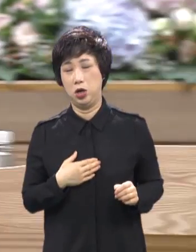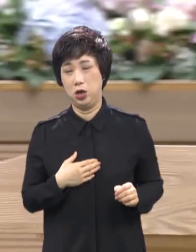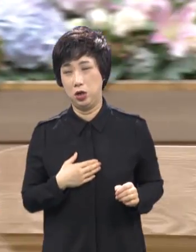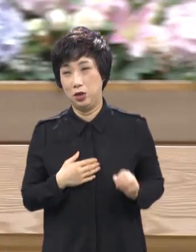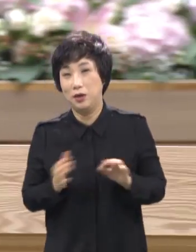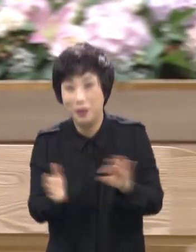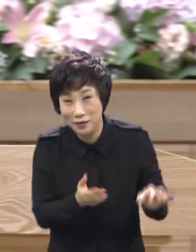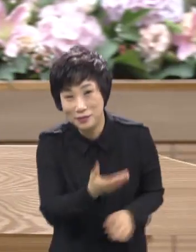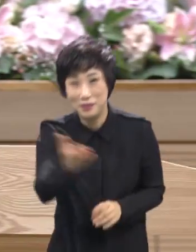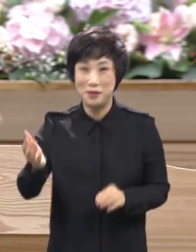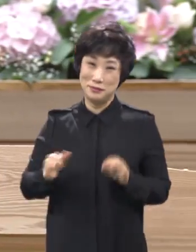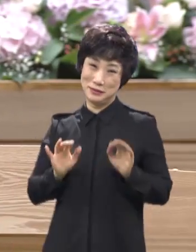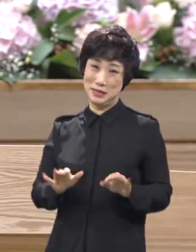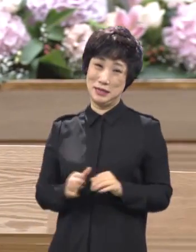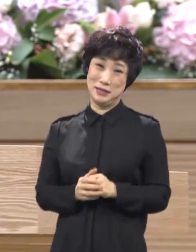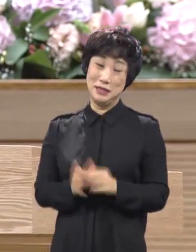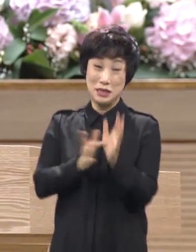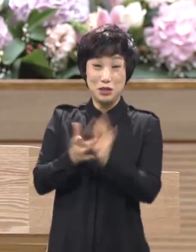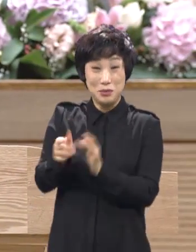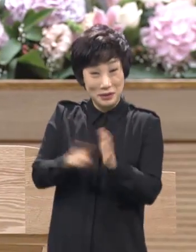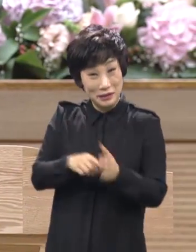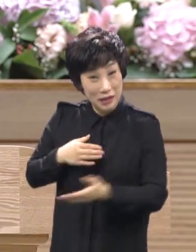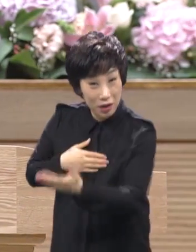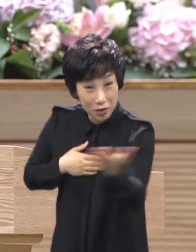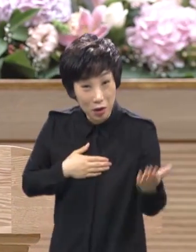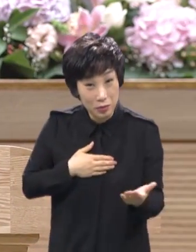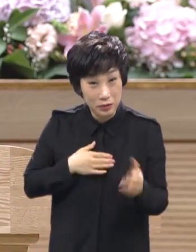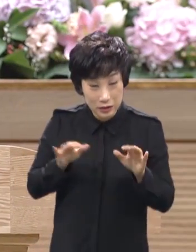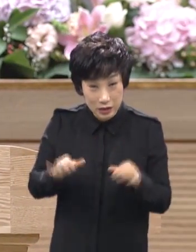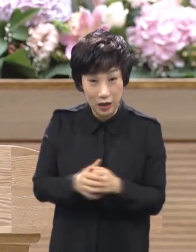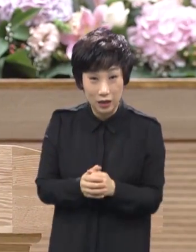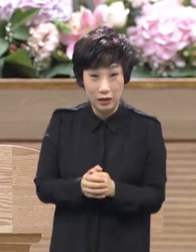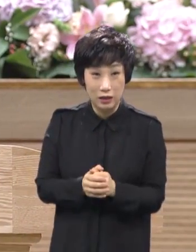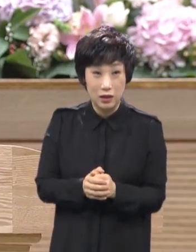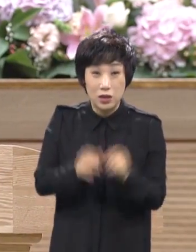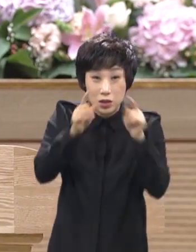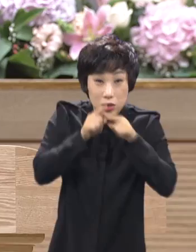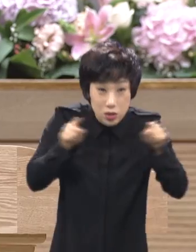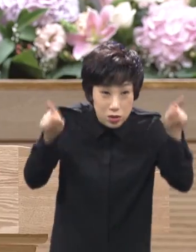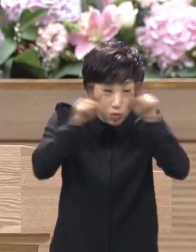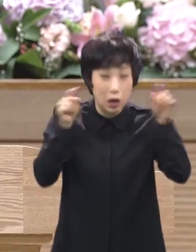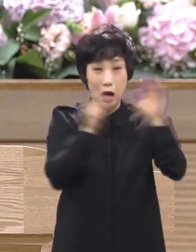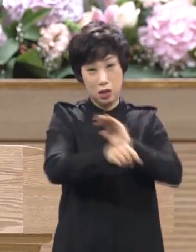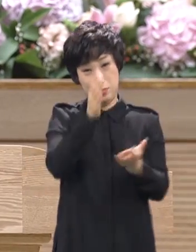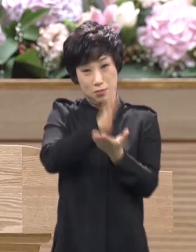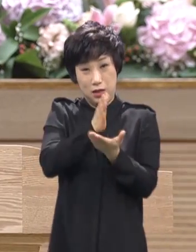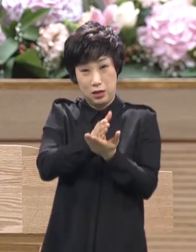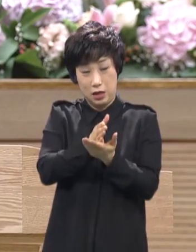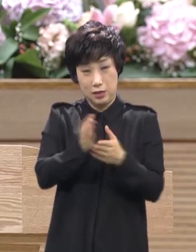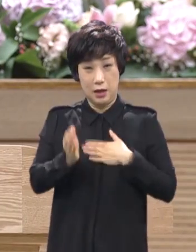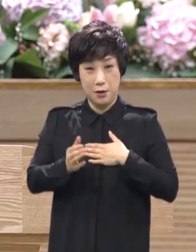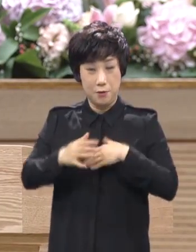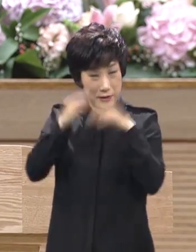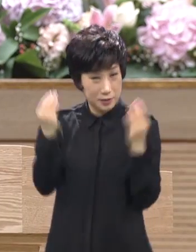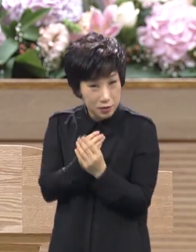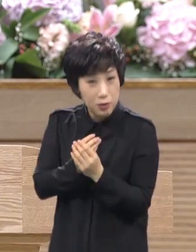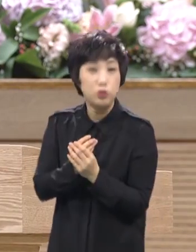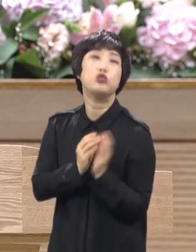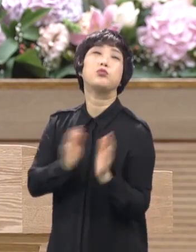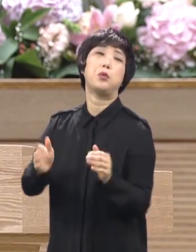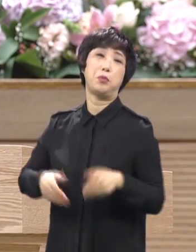그러니까 우리 예수 믿는 사람을 절대 지옥 안 가도록 만들어 줘버려야 돼.